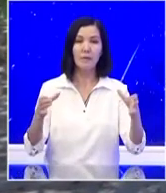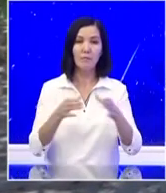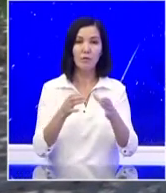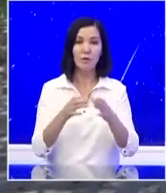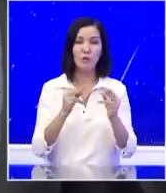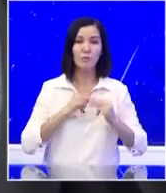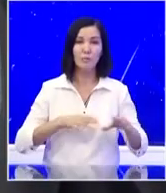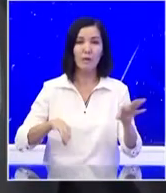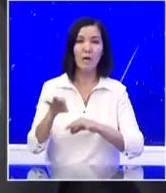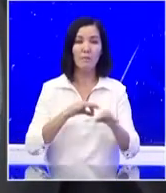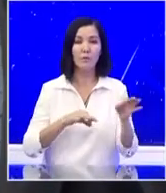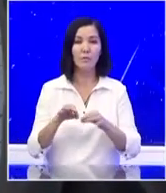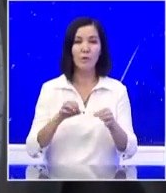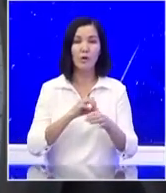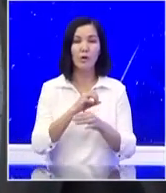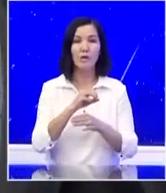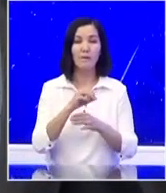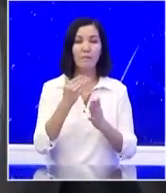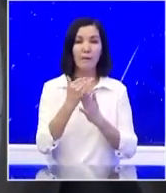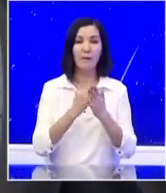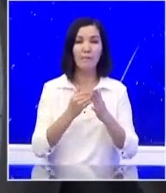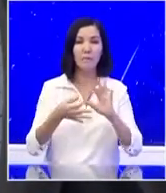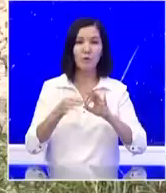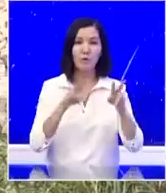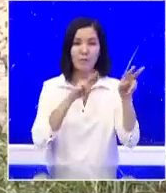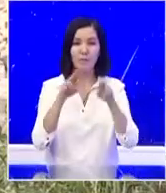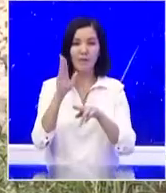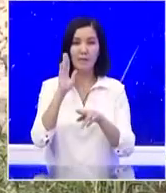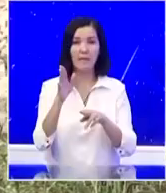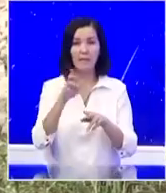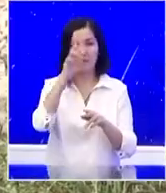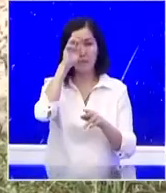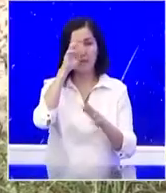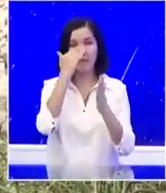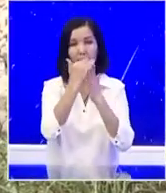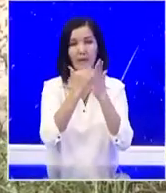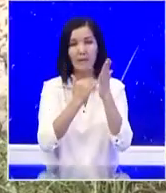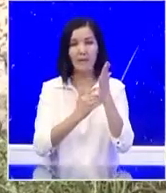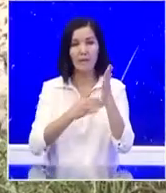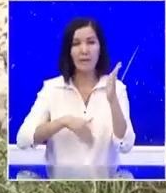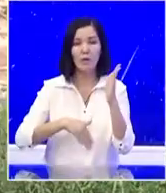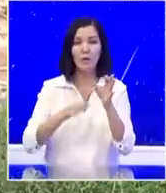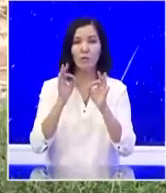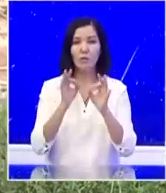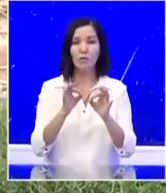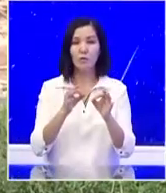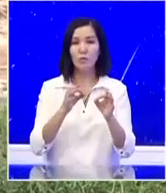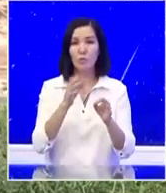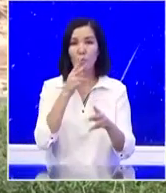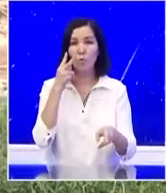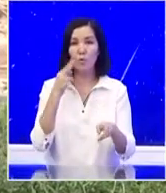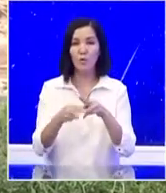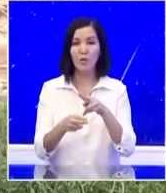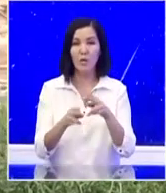жол картасы аясында барлық нысанның тұрақты бақыланатынын айтады. Сондай-ақ мемлекеттік бағдарламаның сапалы әрі уақытылы орындалуын